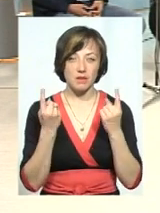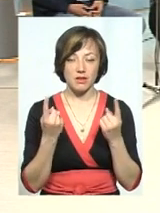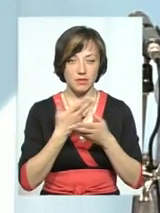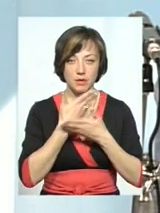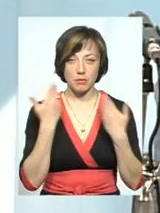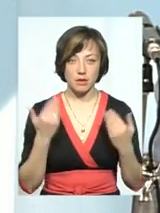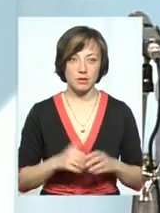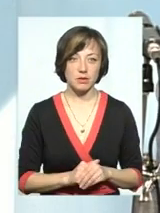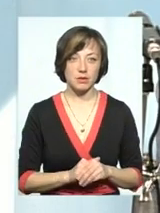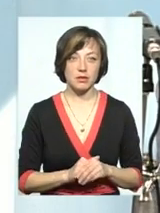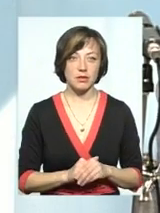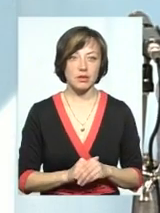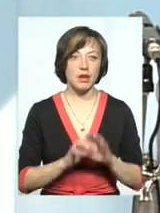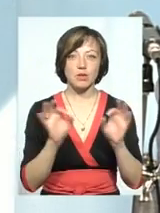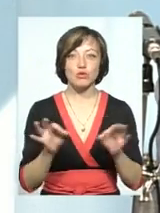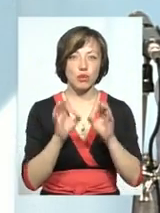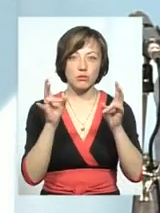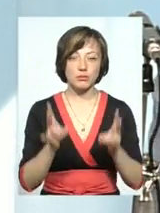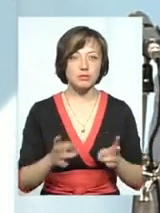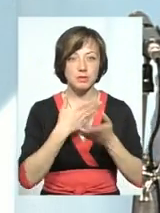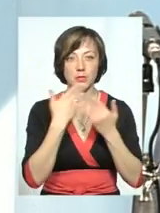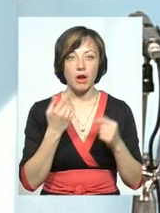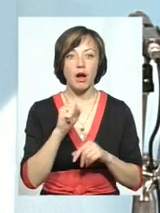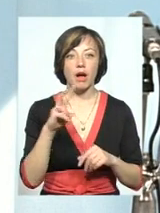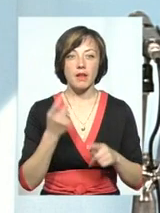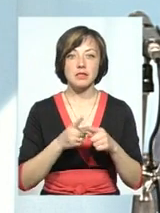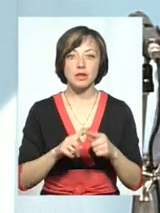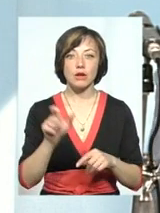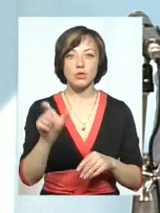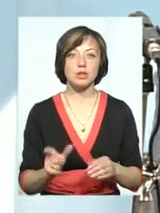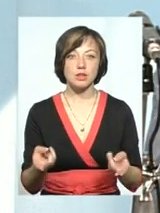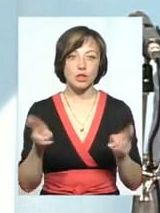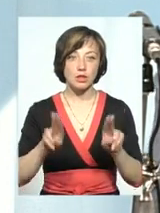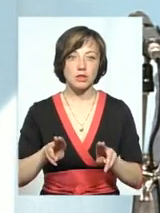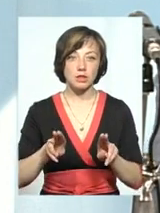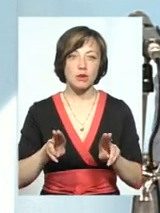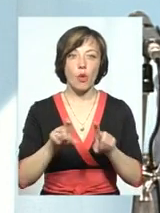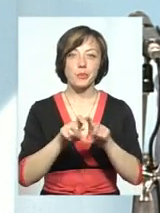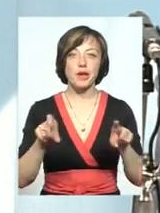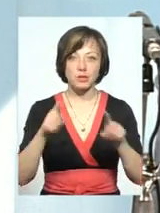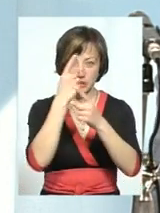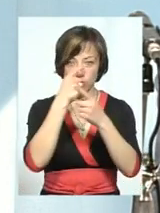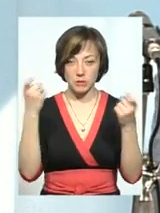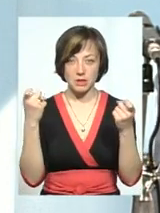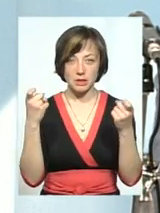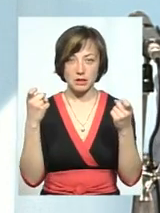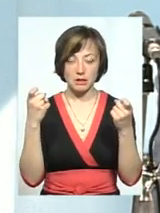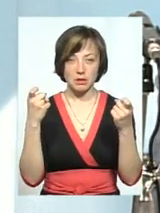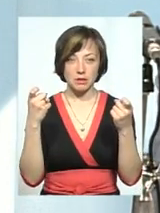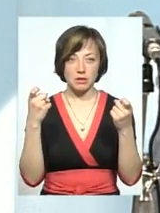немає. Надзвичайно нічого немає. Але в той же час ця людина буде залишатись там, скажімо, об'єктом інформаційних.